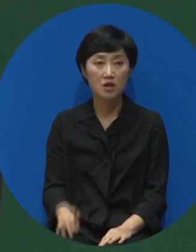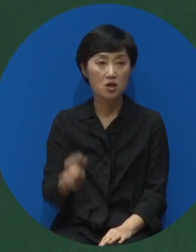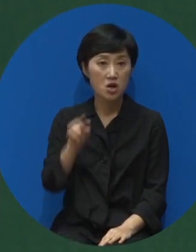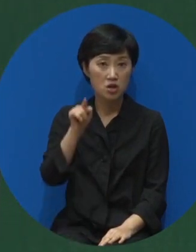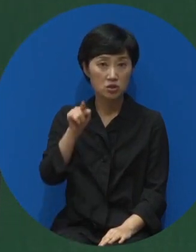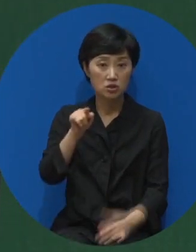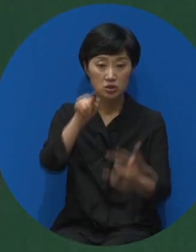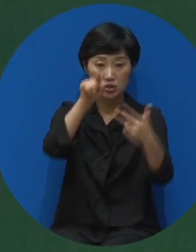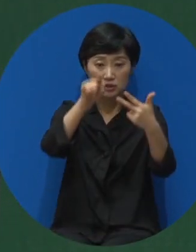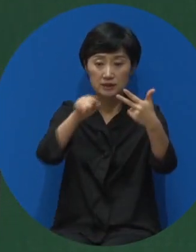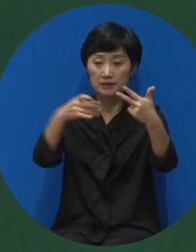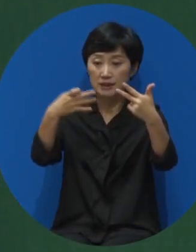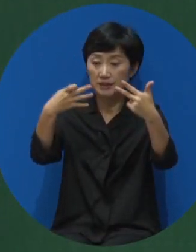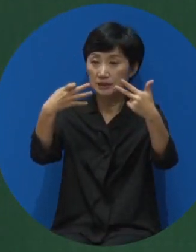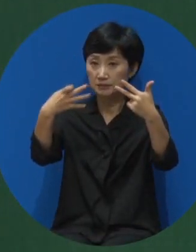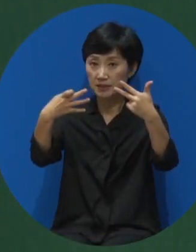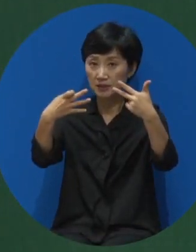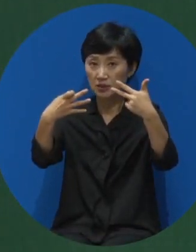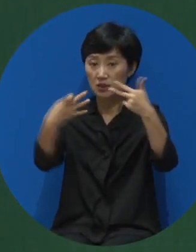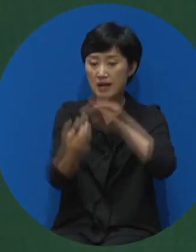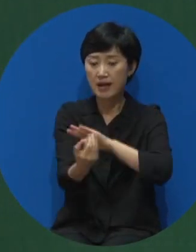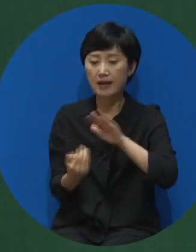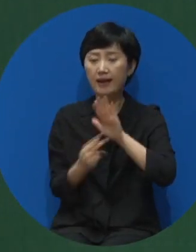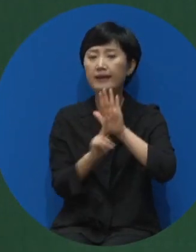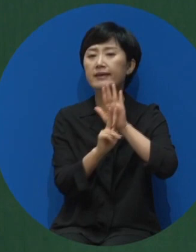예언의 말씀이 나오고